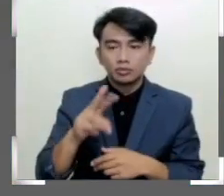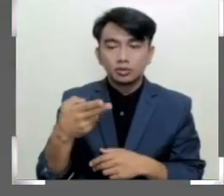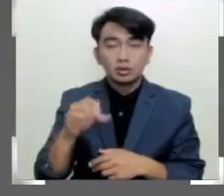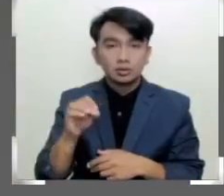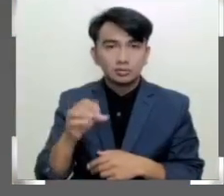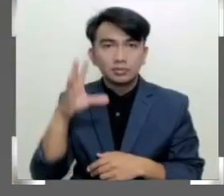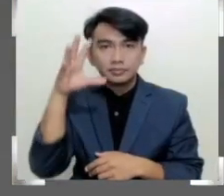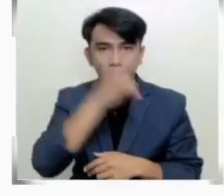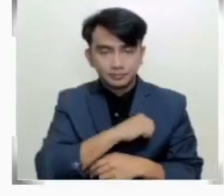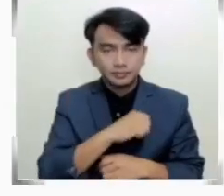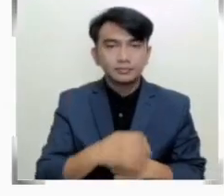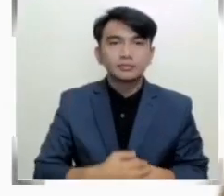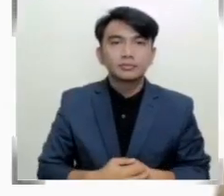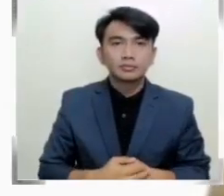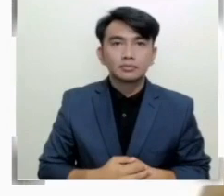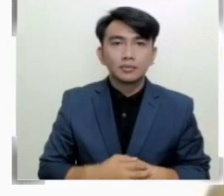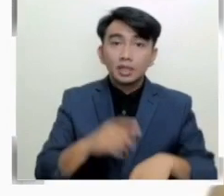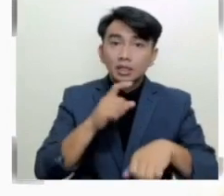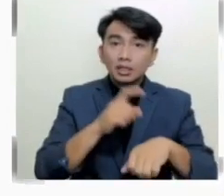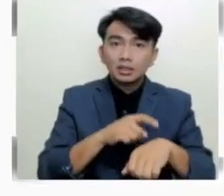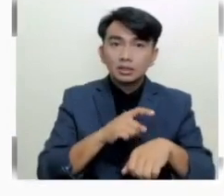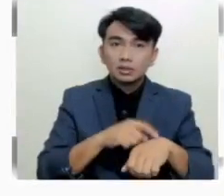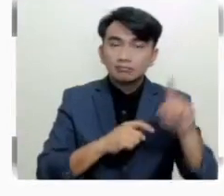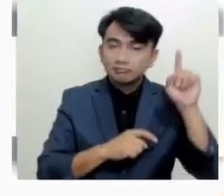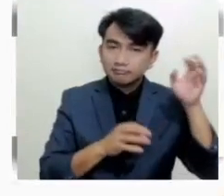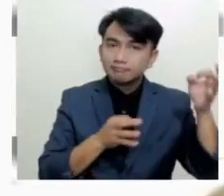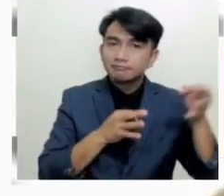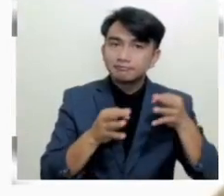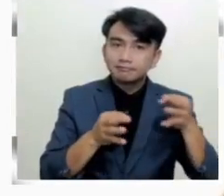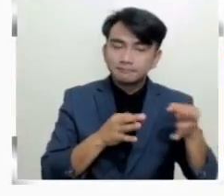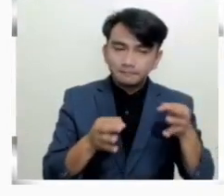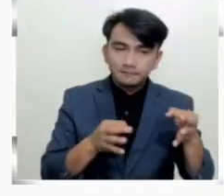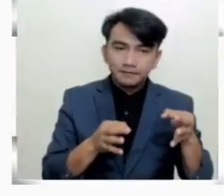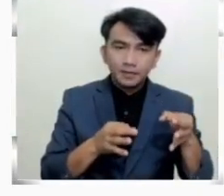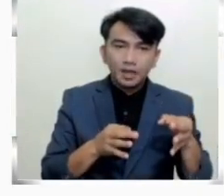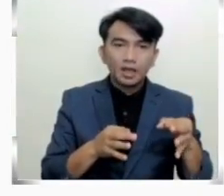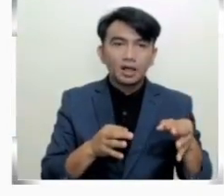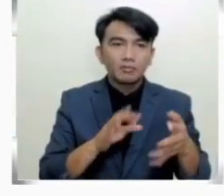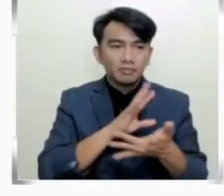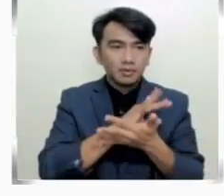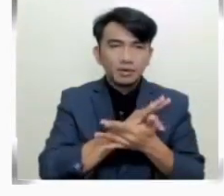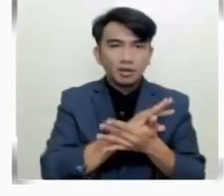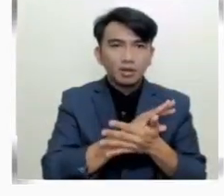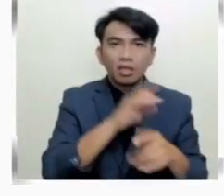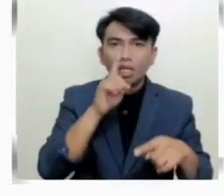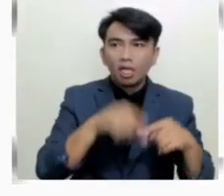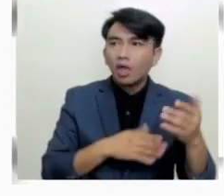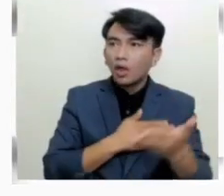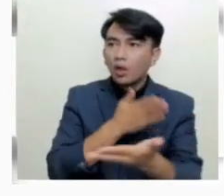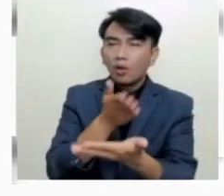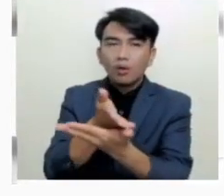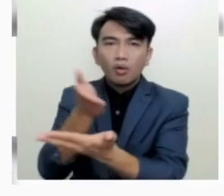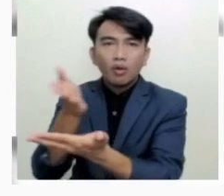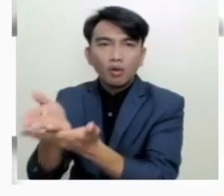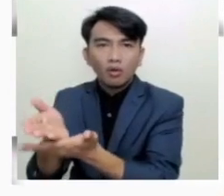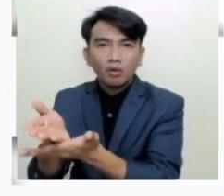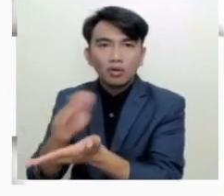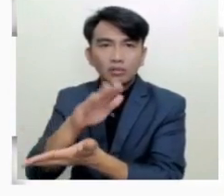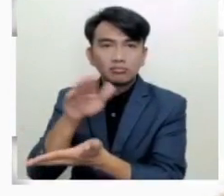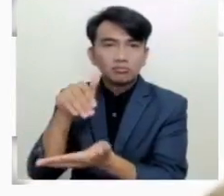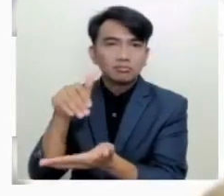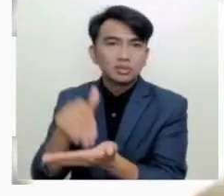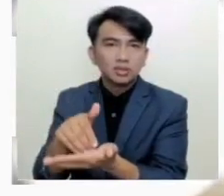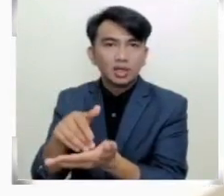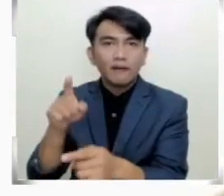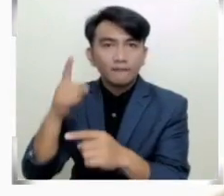ng pandemic, maraming mga bata yung hindi nakapunta sa mga health facility para mabakunahan. Alam naman